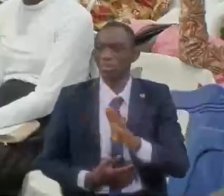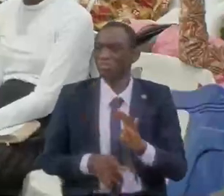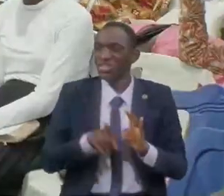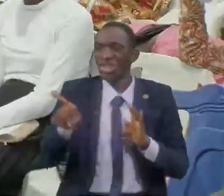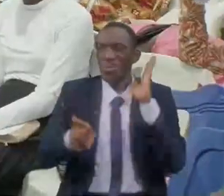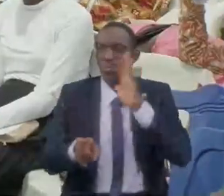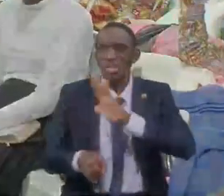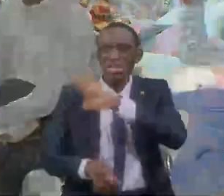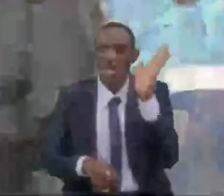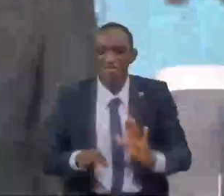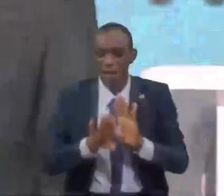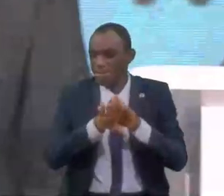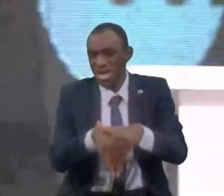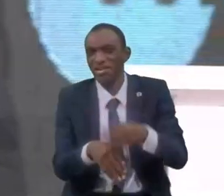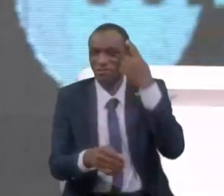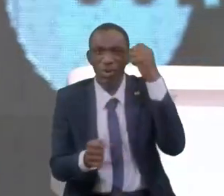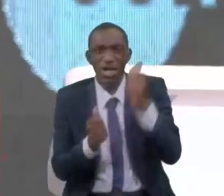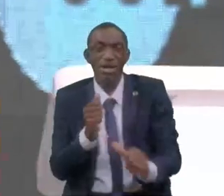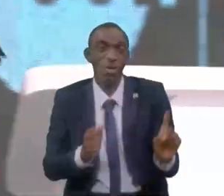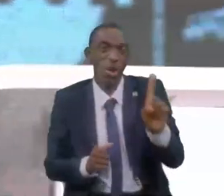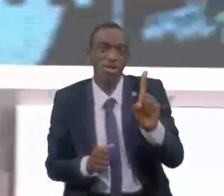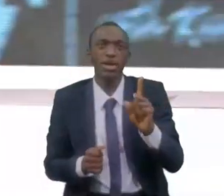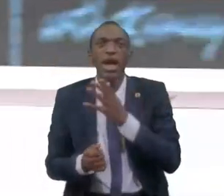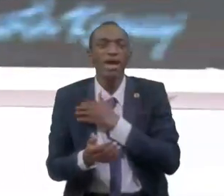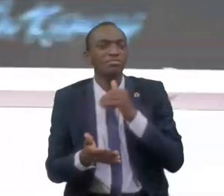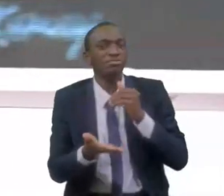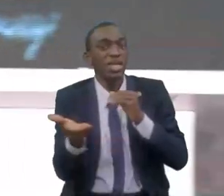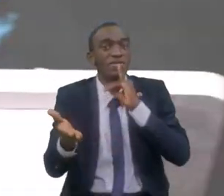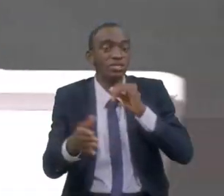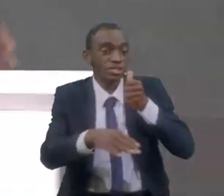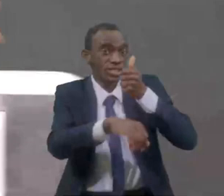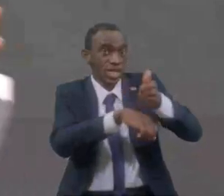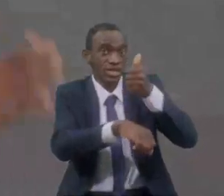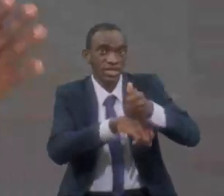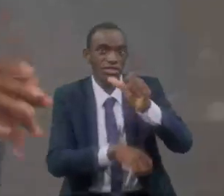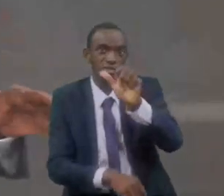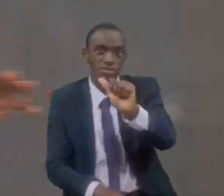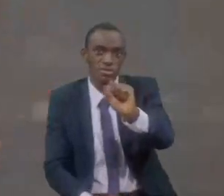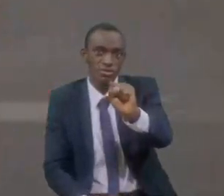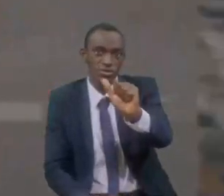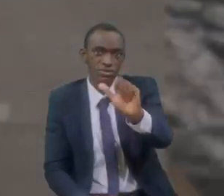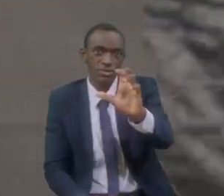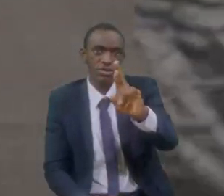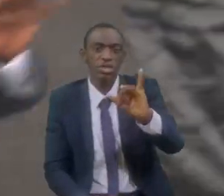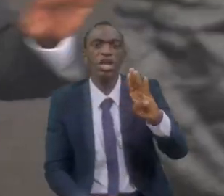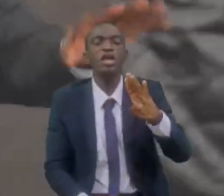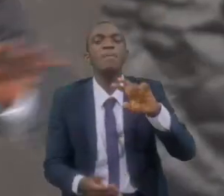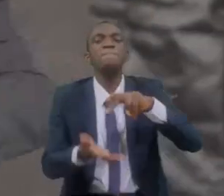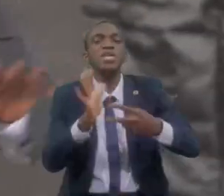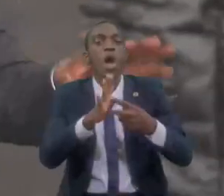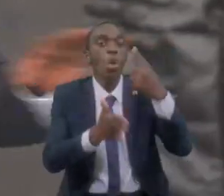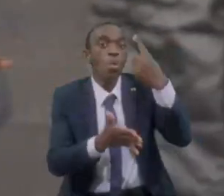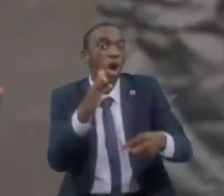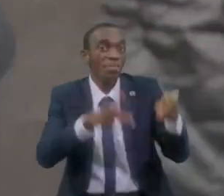fléchit pas pour personne. Et c'est un sacrilège. Sacrilège. C'est ce que les gens font.